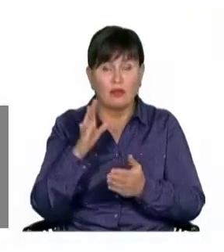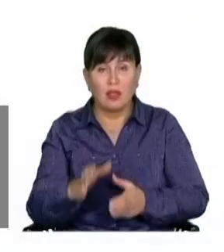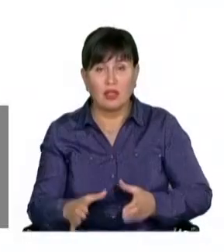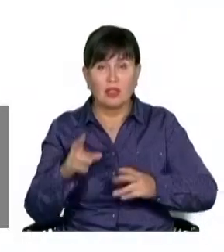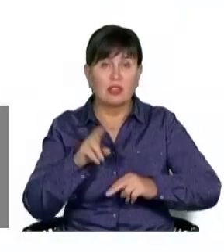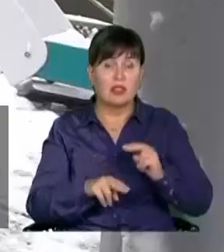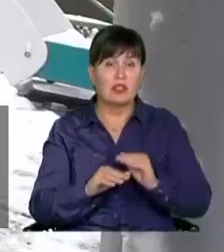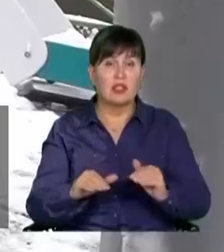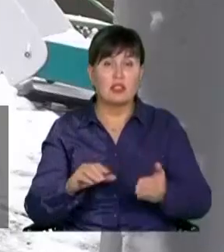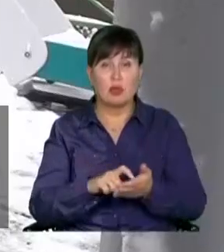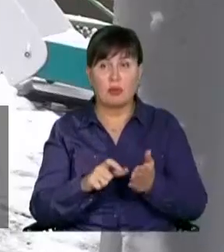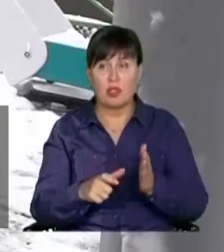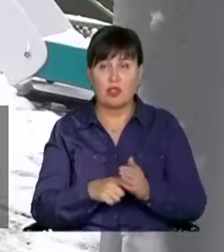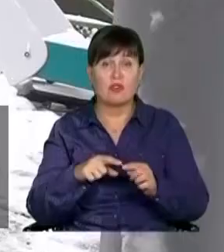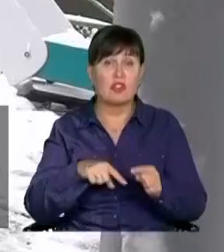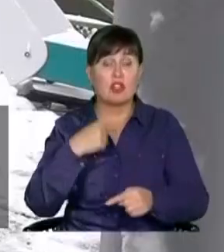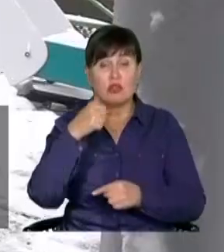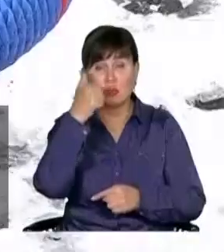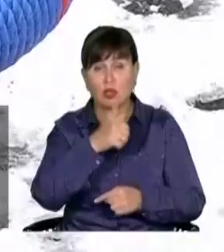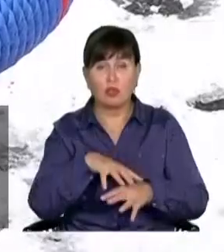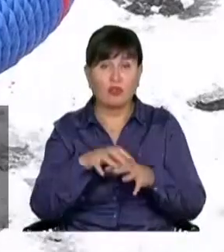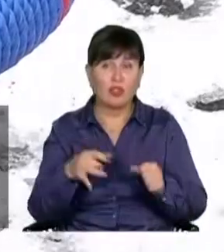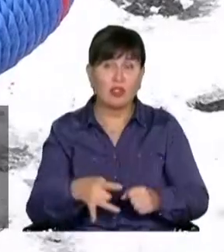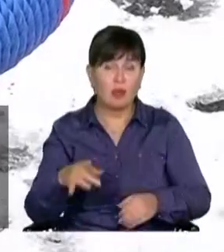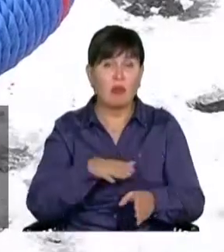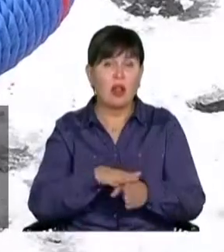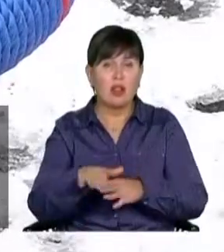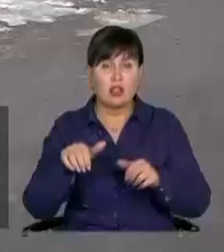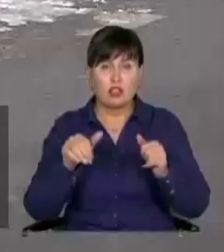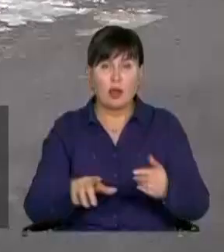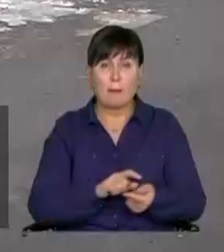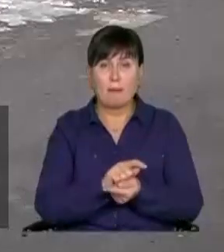строительство детской площадки. В следующем году власти района полны решимости